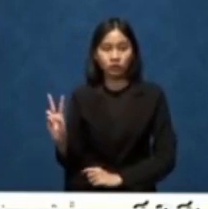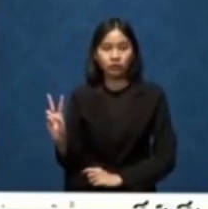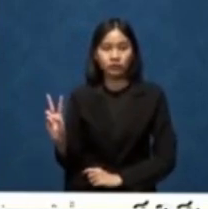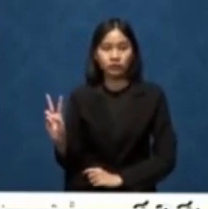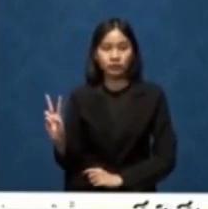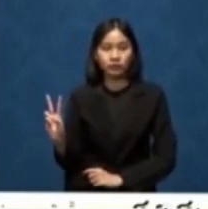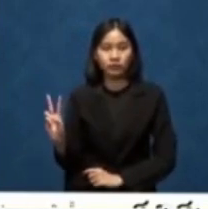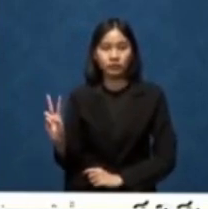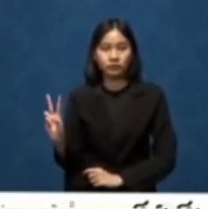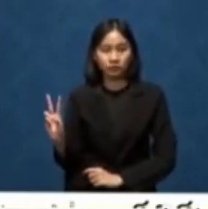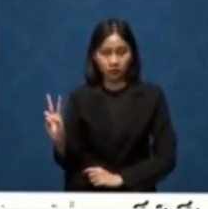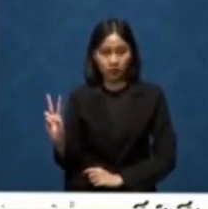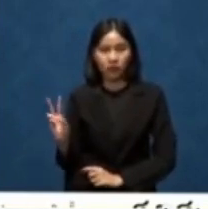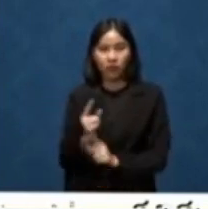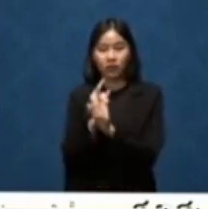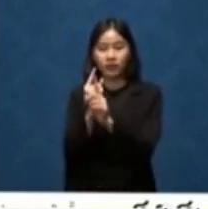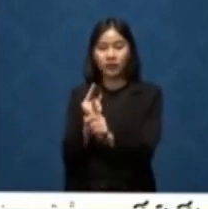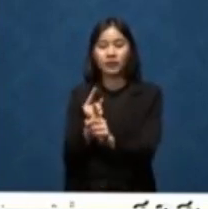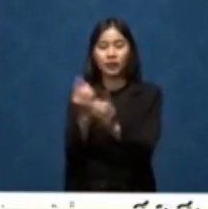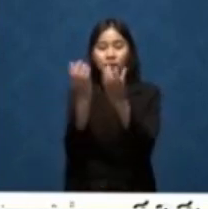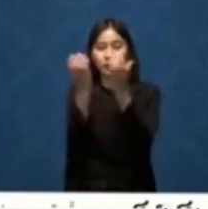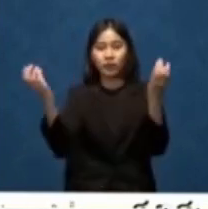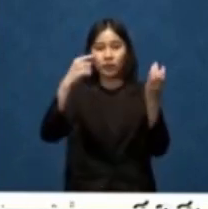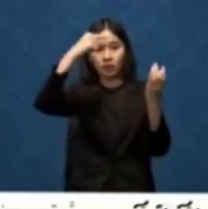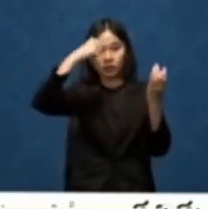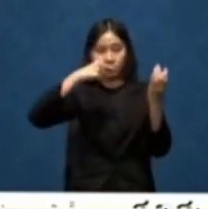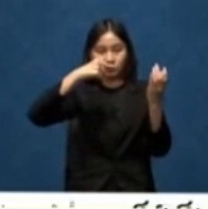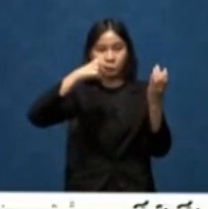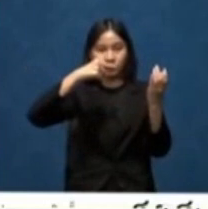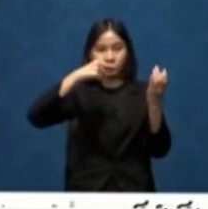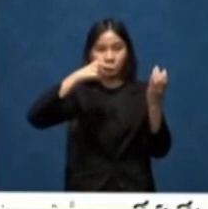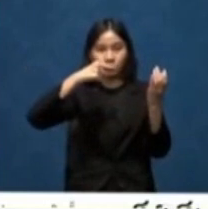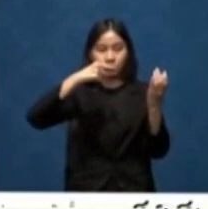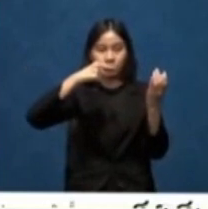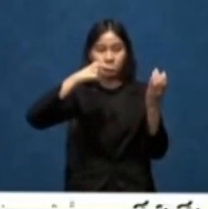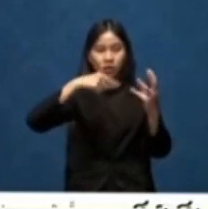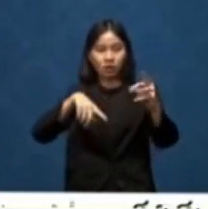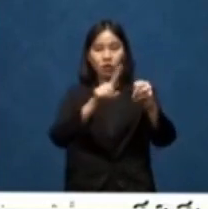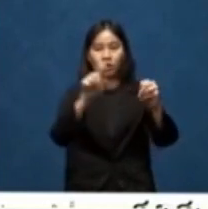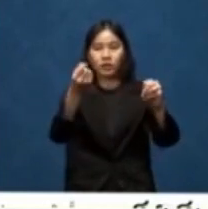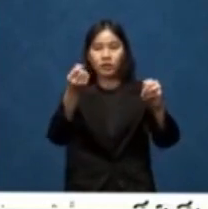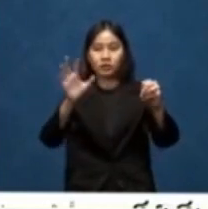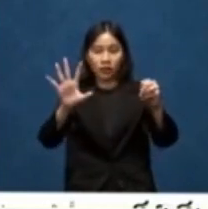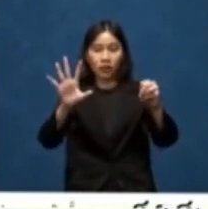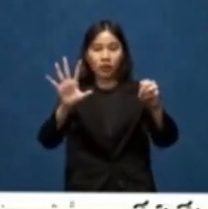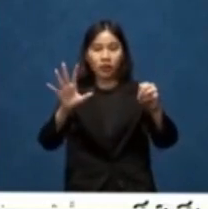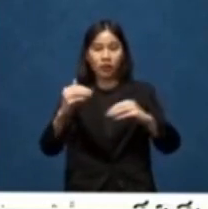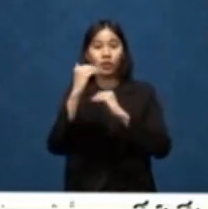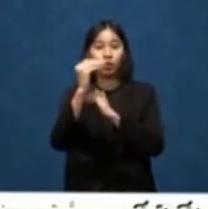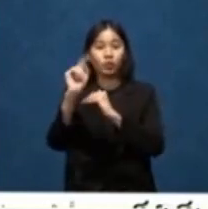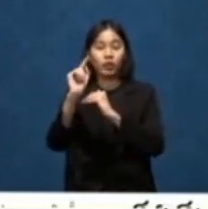เนื่องจากสมาชิกสภาวะแทนรถด่วนจำนวน 2คนซึ่งตามรัฐธรรมนูญแห่งราชอาณาจักร